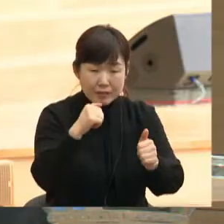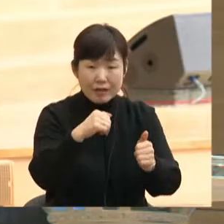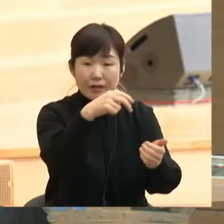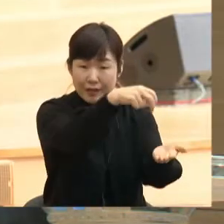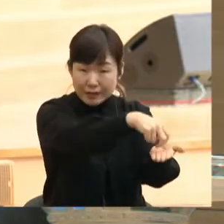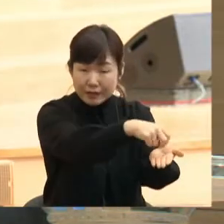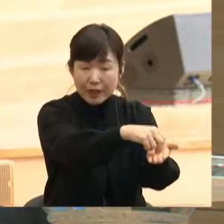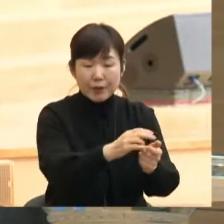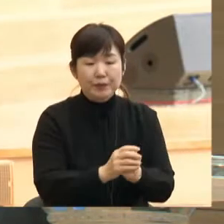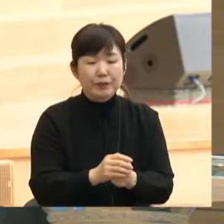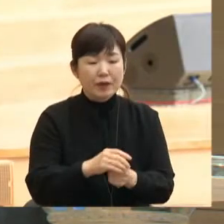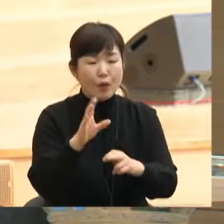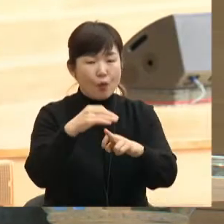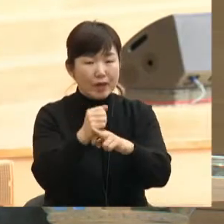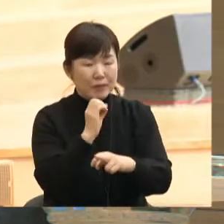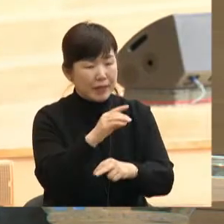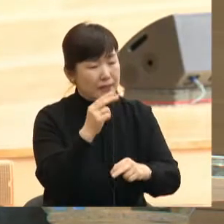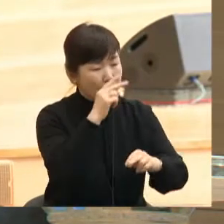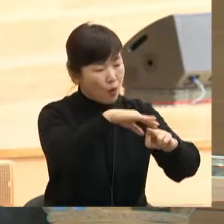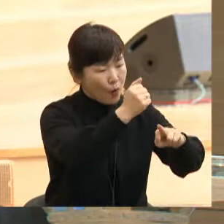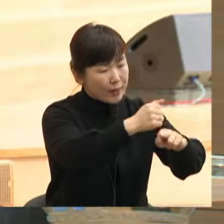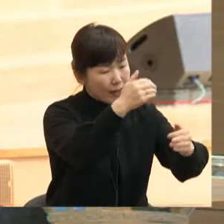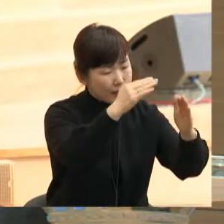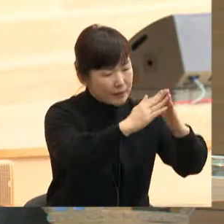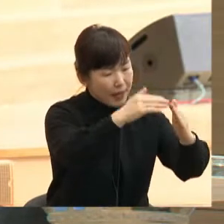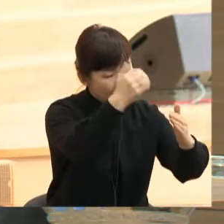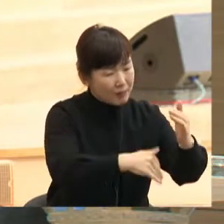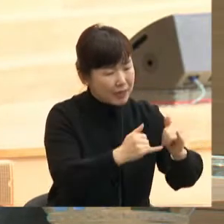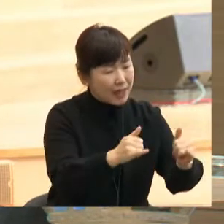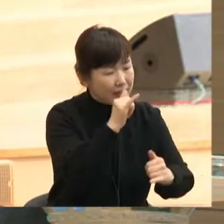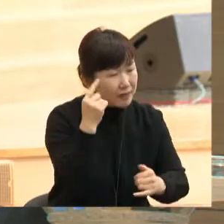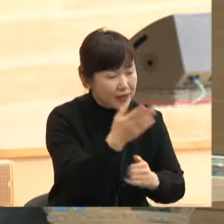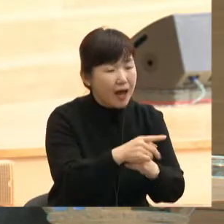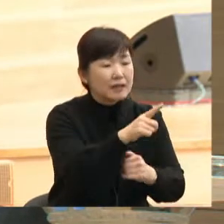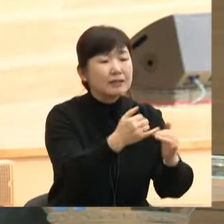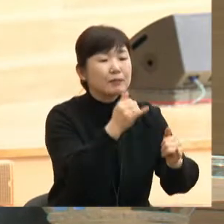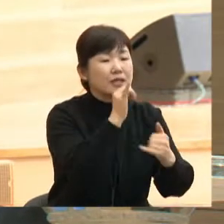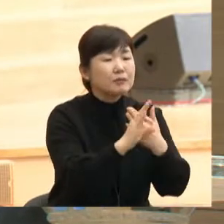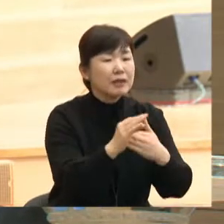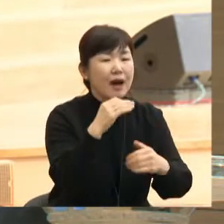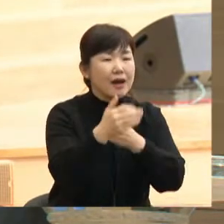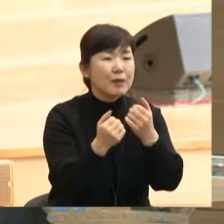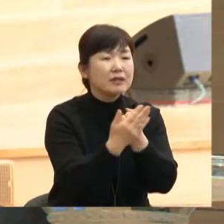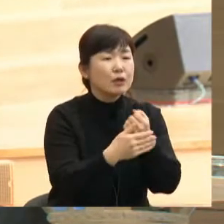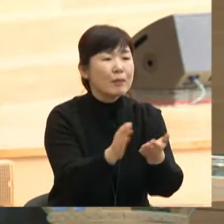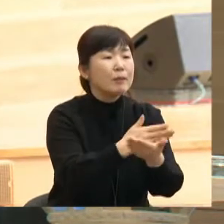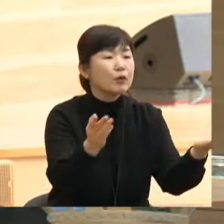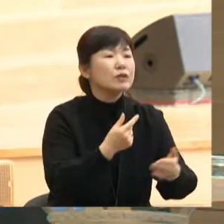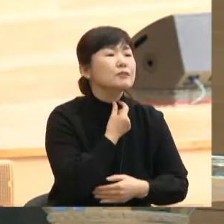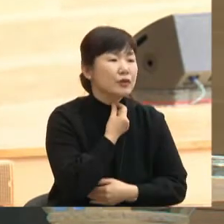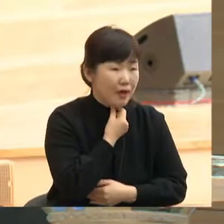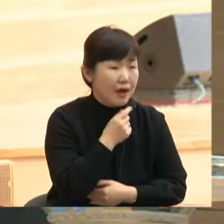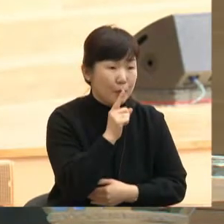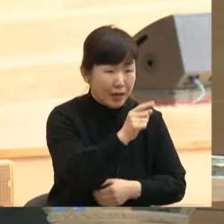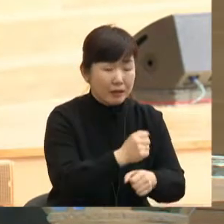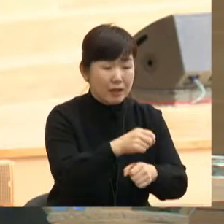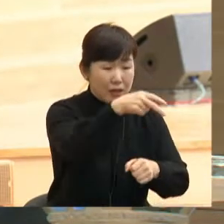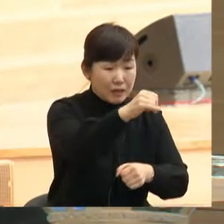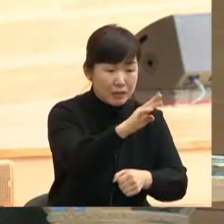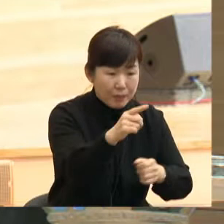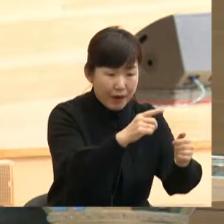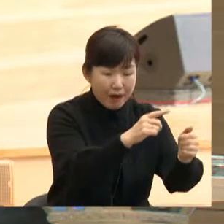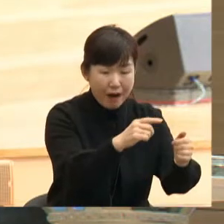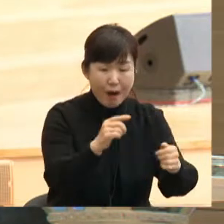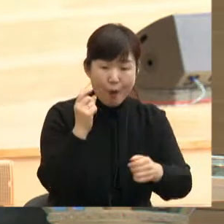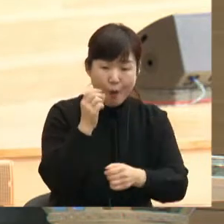얘기해요. 왕이 이르되 사울의 집에 아직도 남은 사람이 없느냐? 내가 그 사람에게 하나님의 은총을 베풀고자 하노라 하니 시바가 왕께